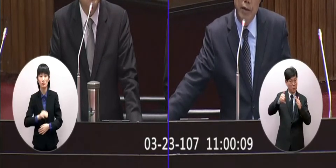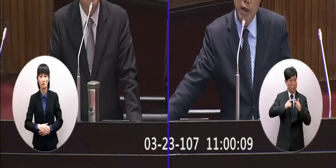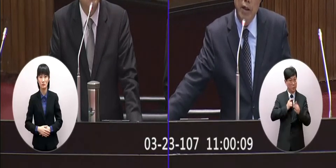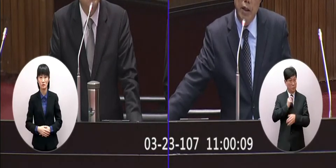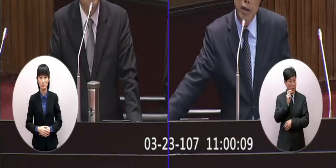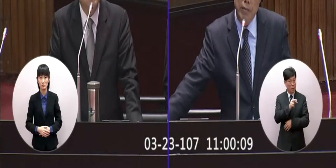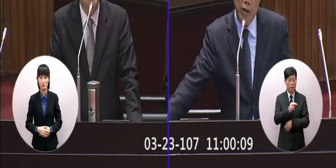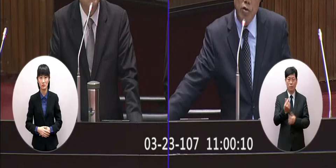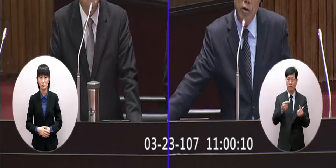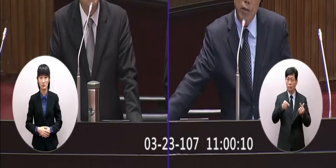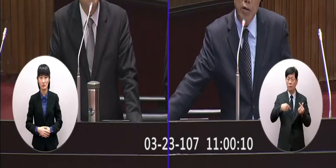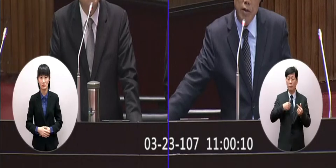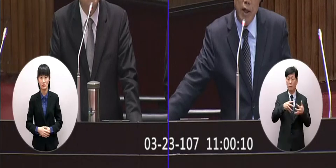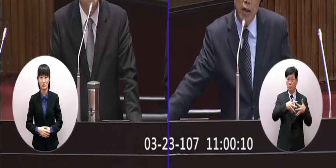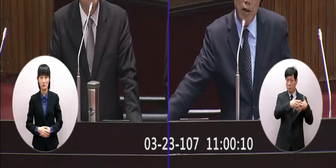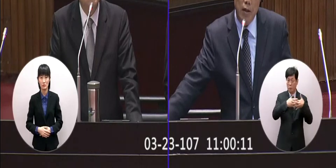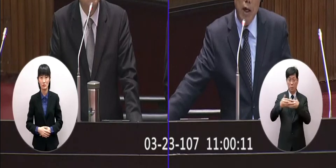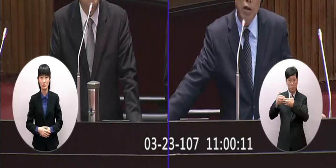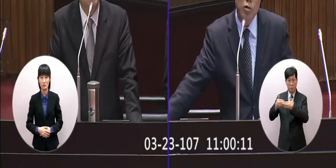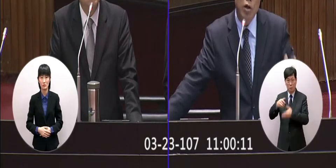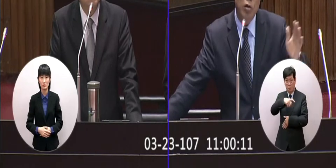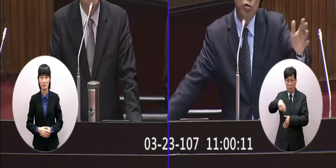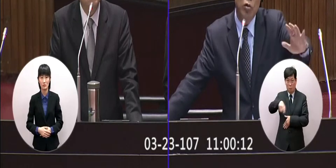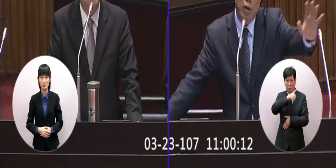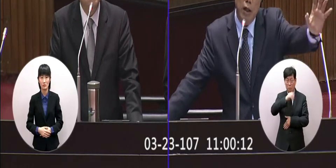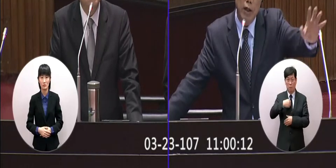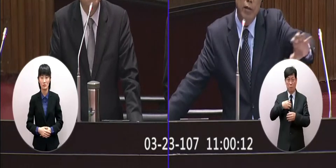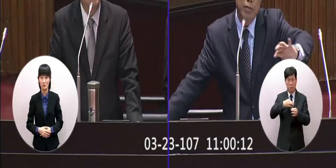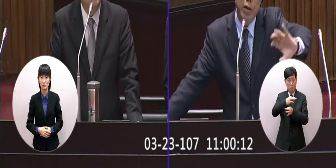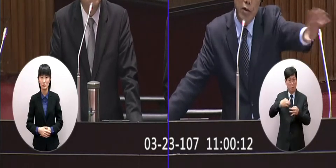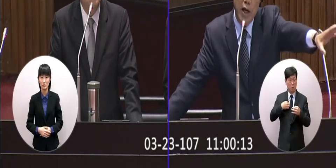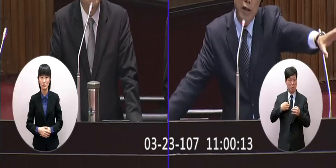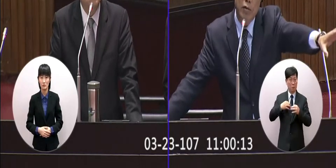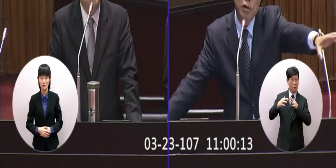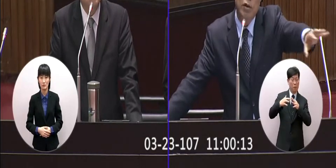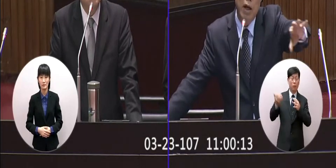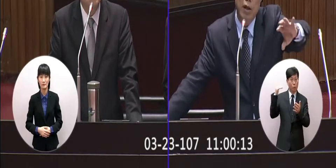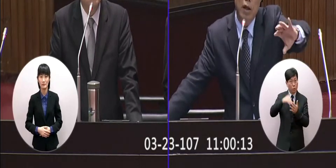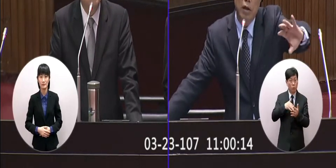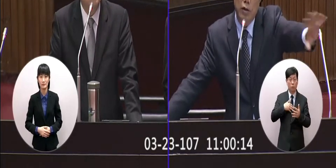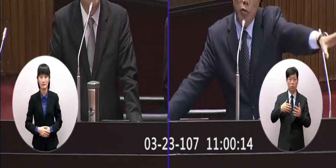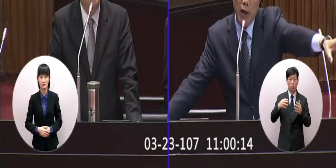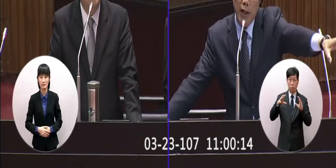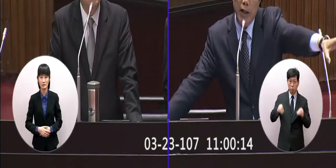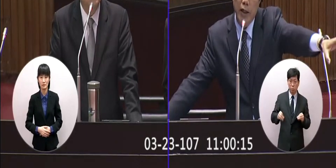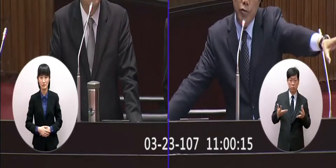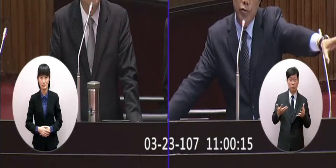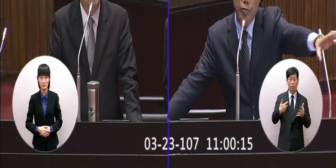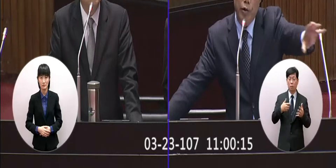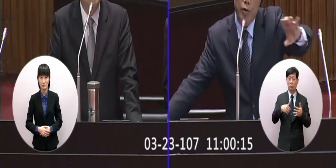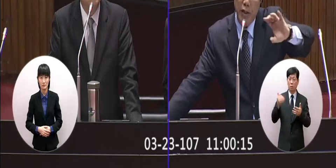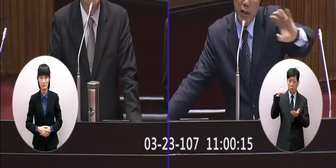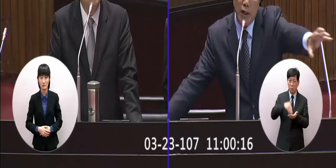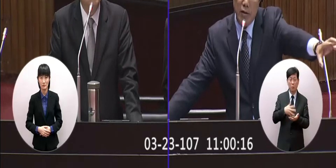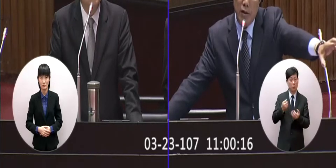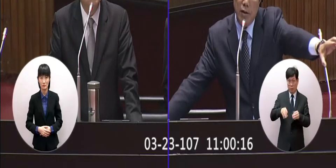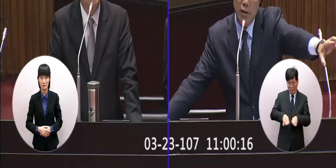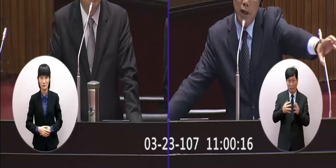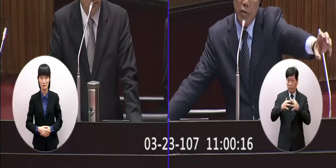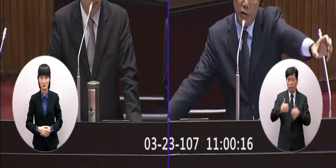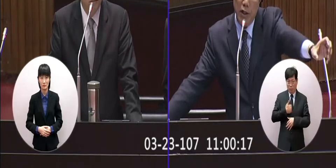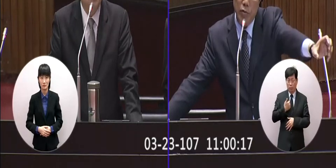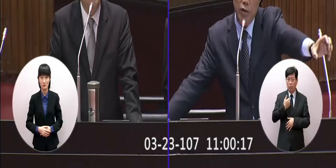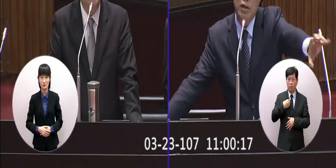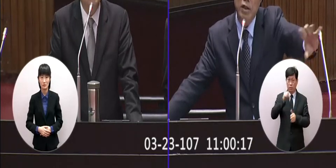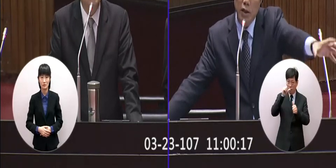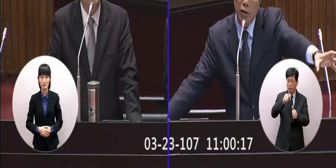看这样的一个美中的贸易战啊，当然最后如果可能没有战，或者这样这化干戈玉帛，或减少这个制